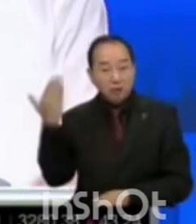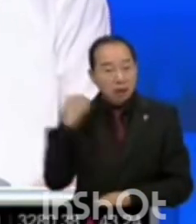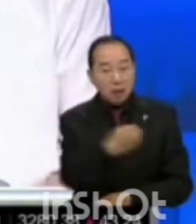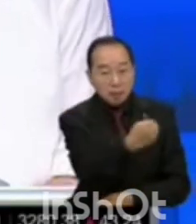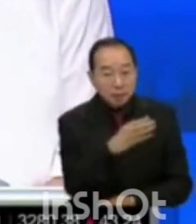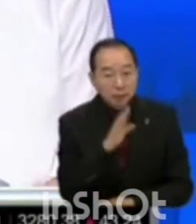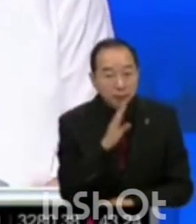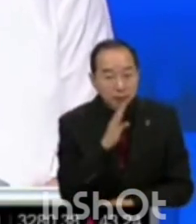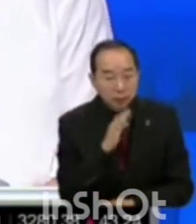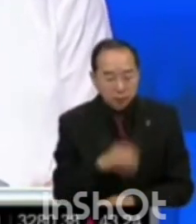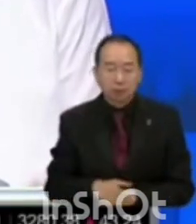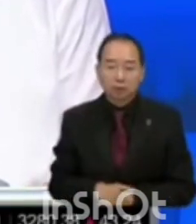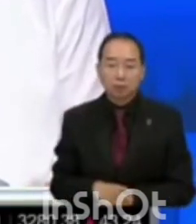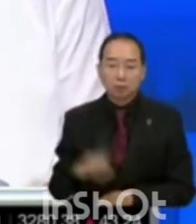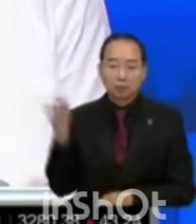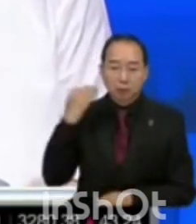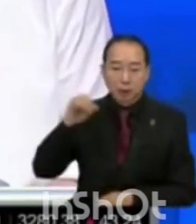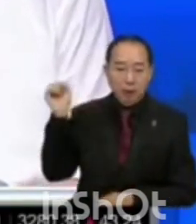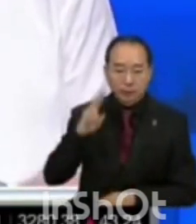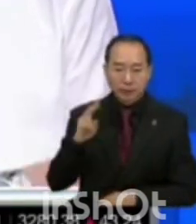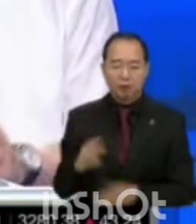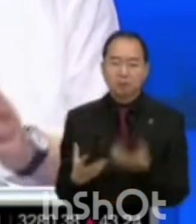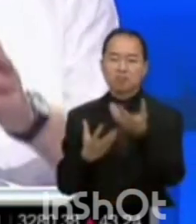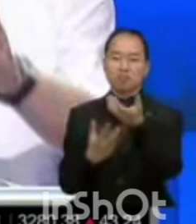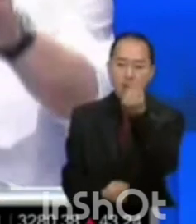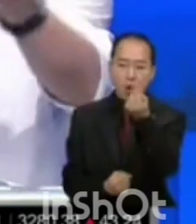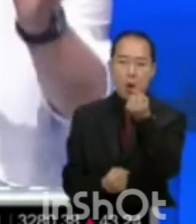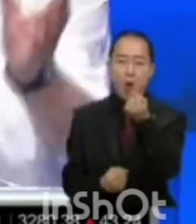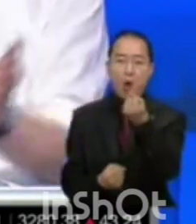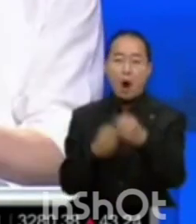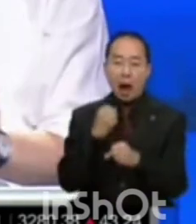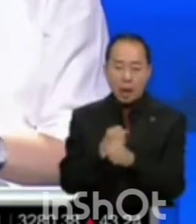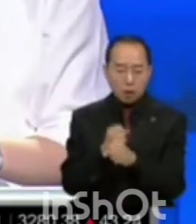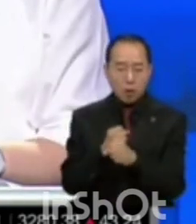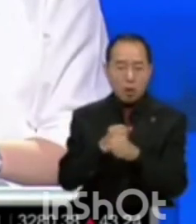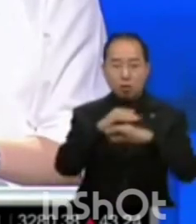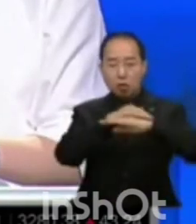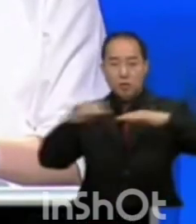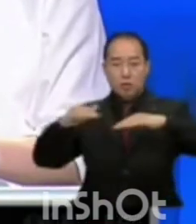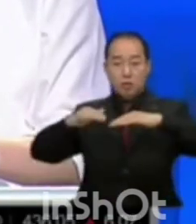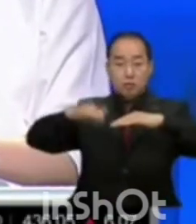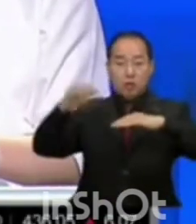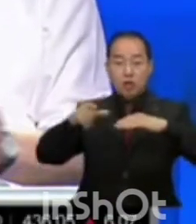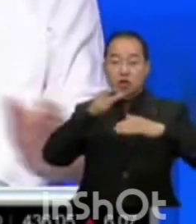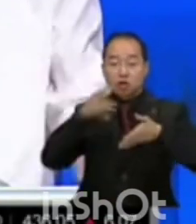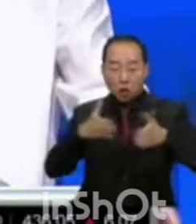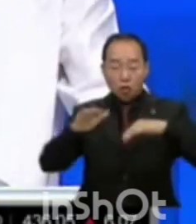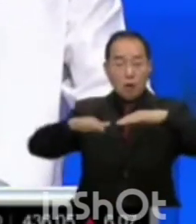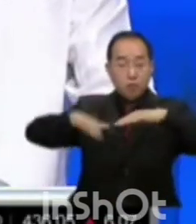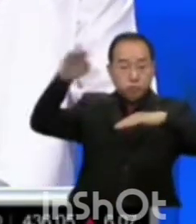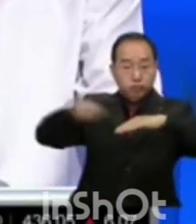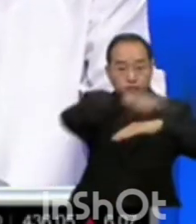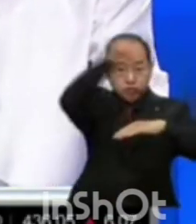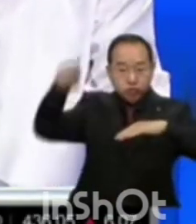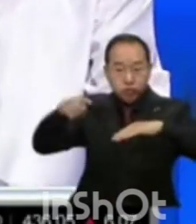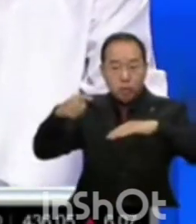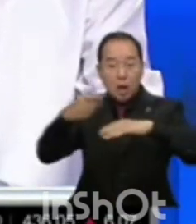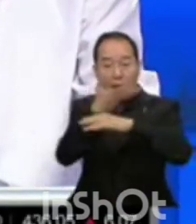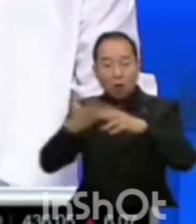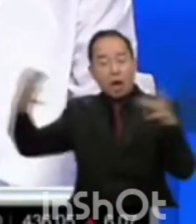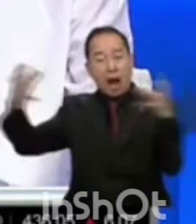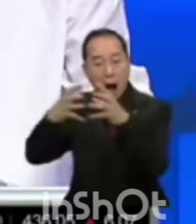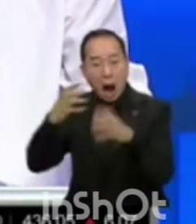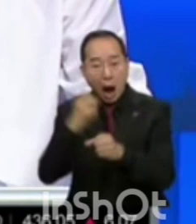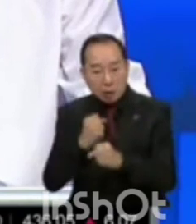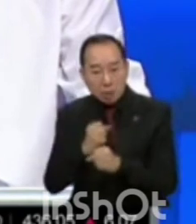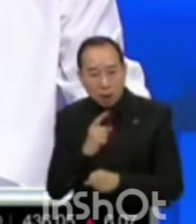최근에 갑자기 분도를 해가지고 북부를 강원도하고 이렇게 메가시티를 만들자. 그 말씀을 듣고 제가 매우